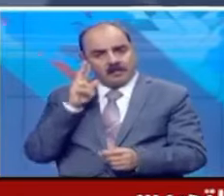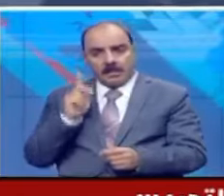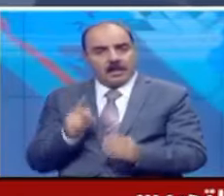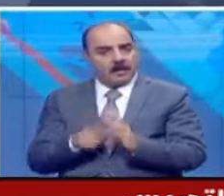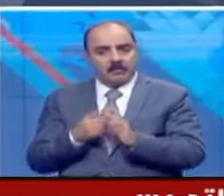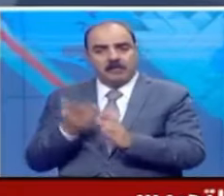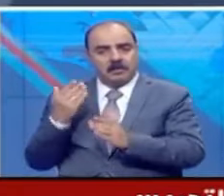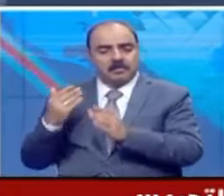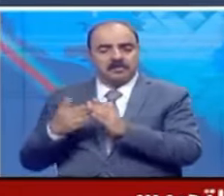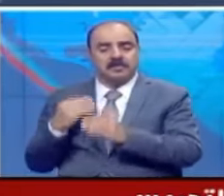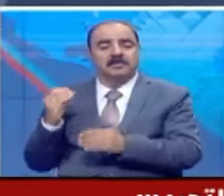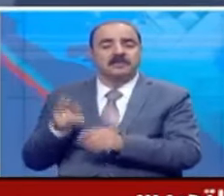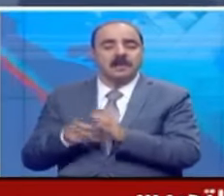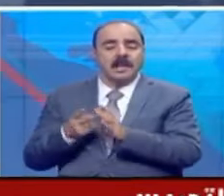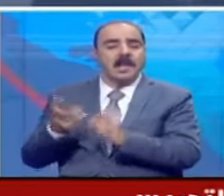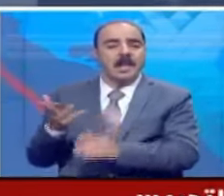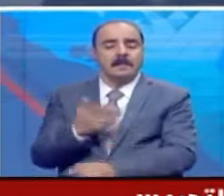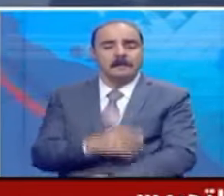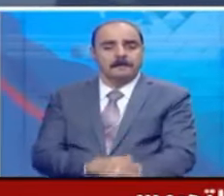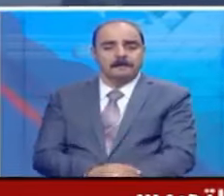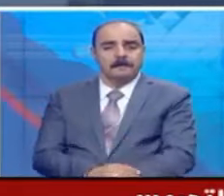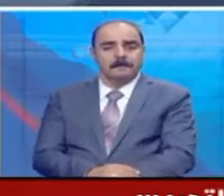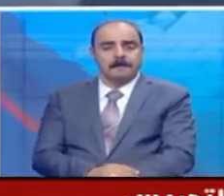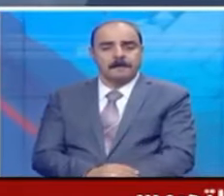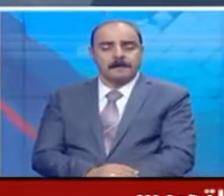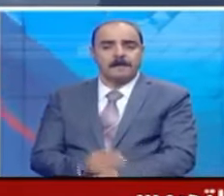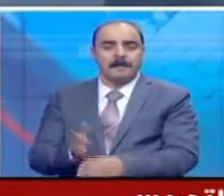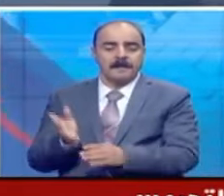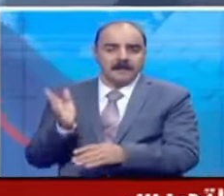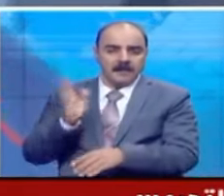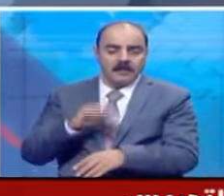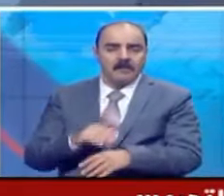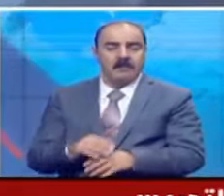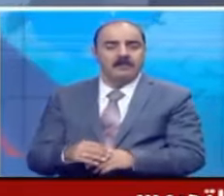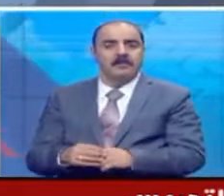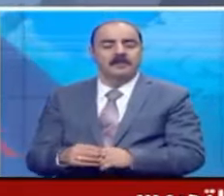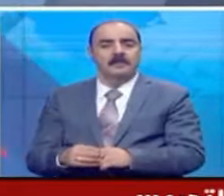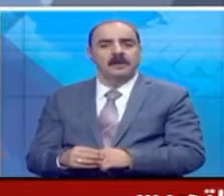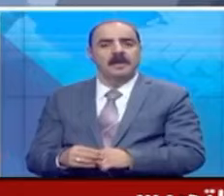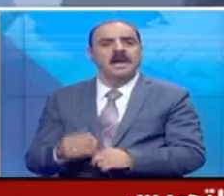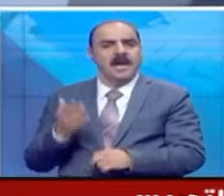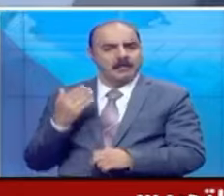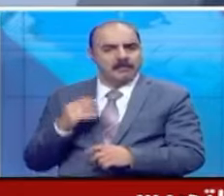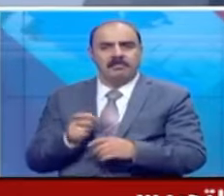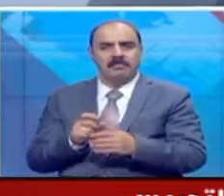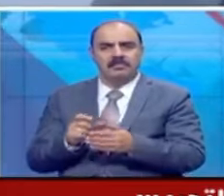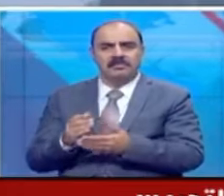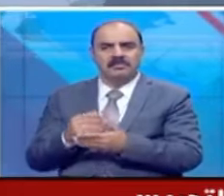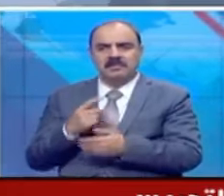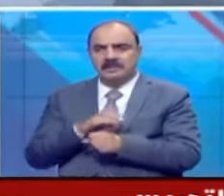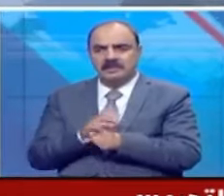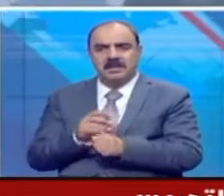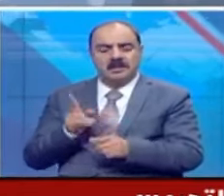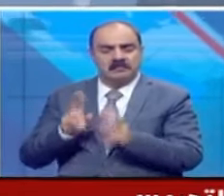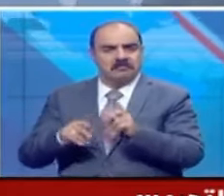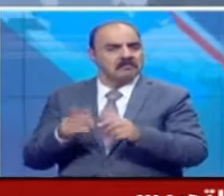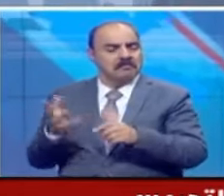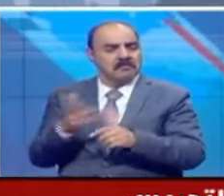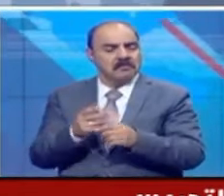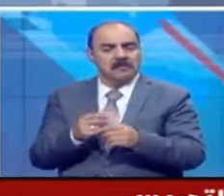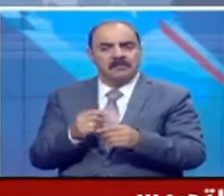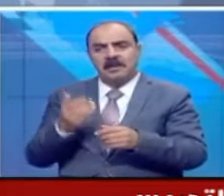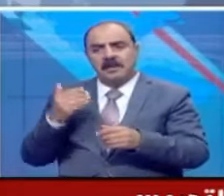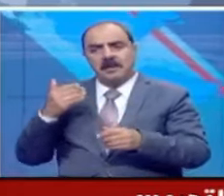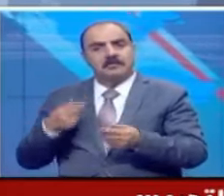القياده السياسيه المصريه. نحن نتحدث عن يعني زيادات ايضا وحزم اقتصاديه من قبل اوجه بها السيد الرئيس عبد الفتاح السيسي خلال